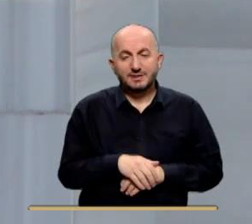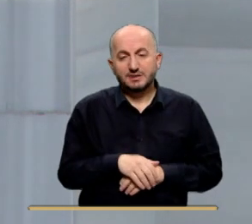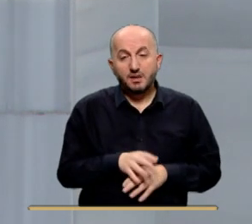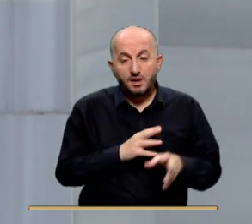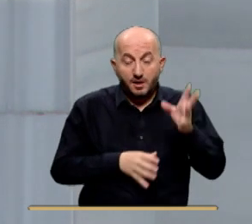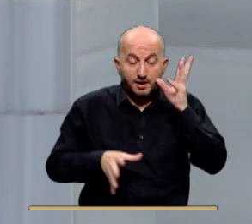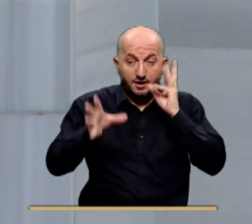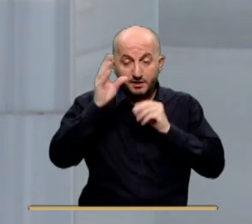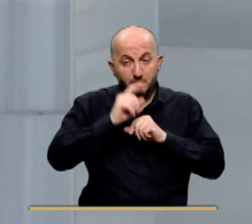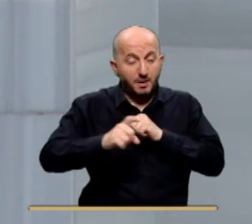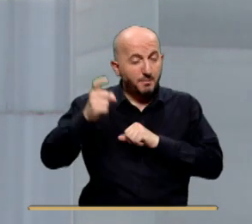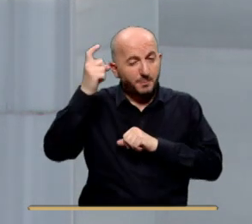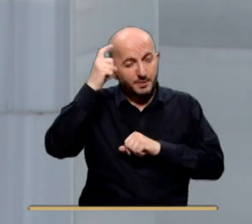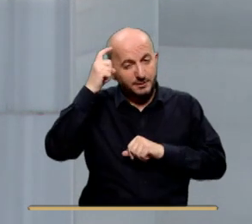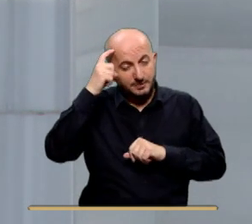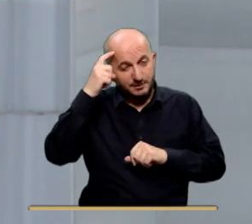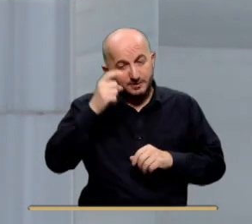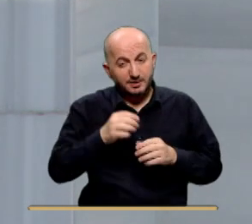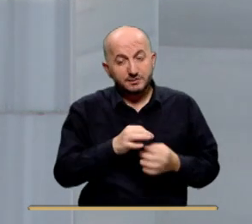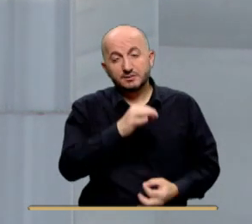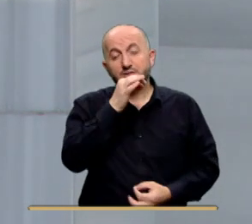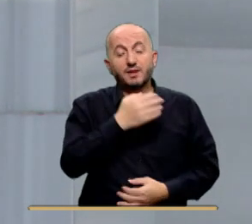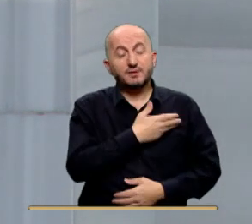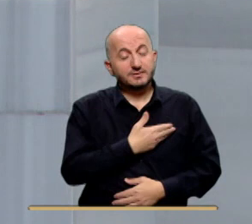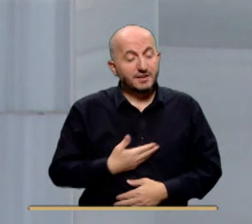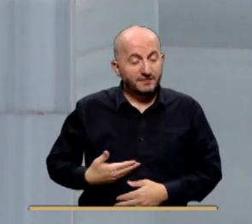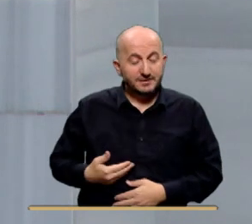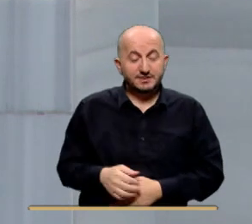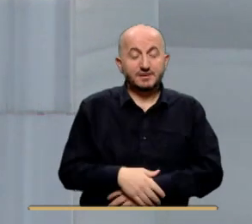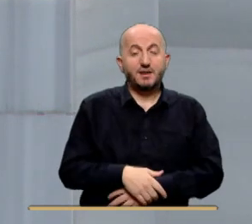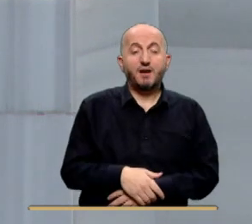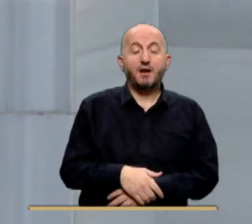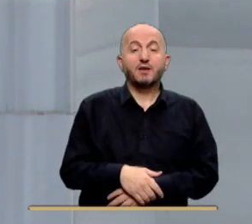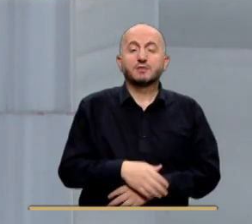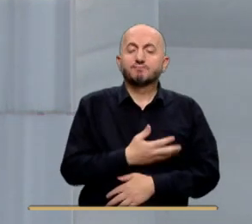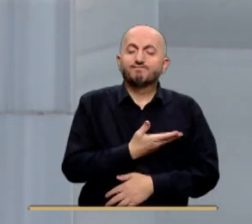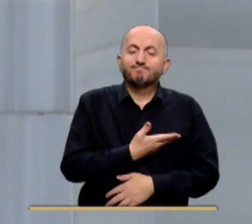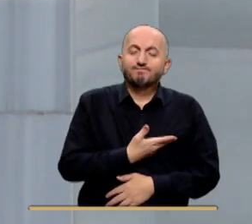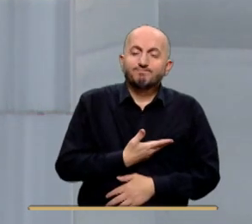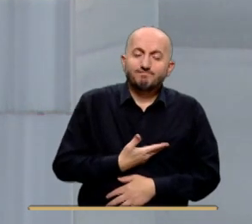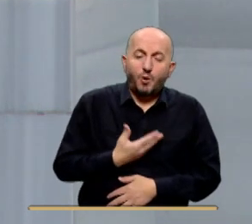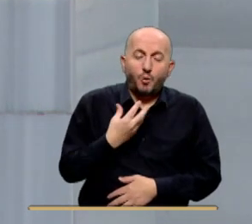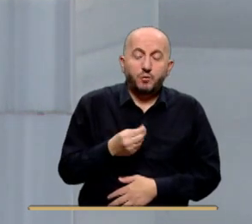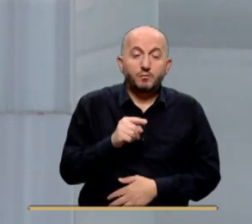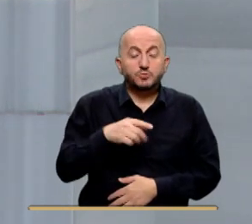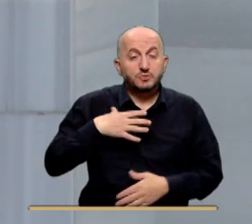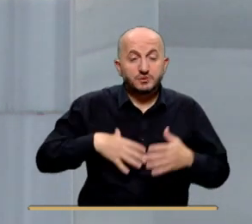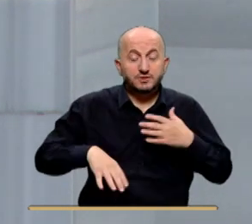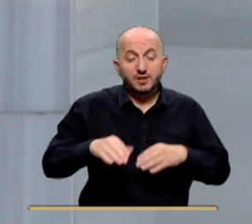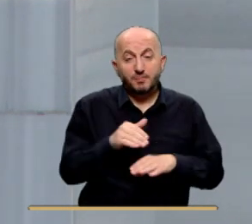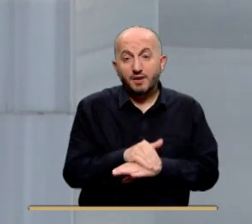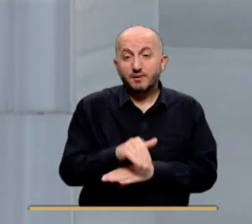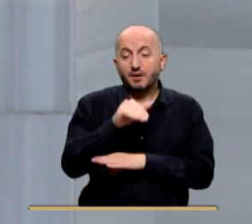ilme, bilgiye, irfana, insanlık sevgisine müştak olan, bunu arzulayıp